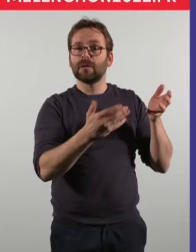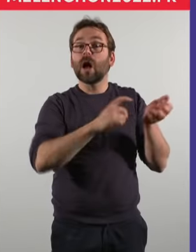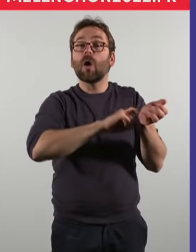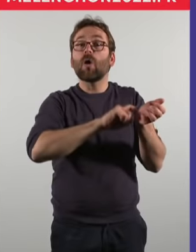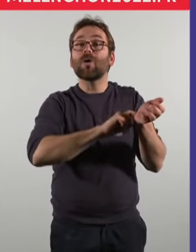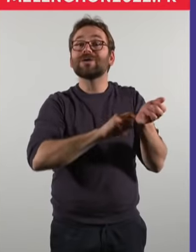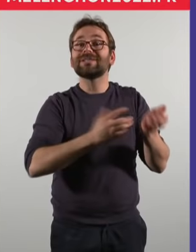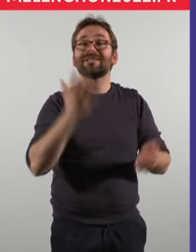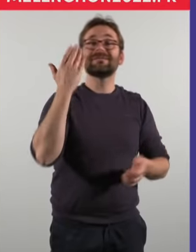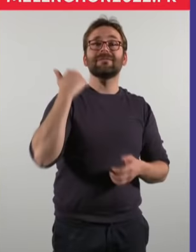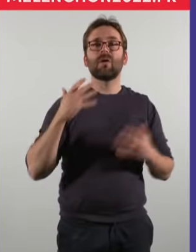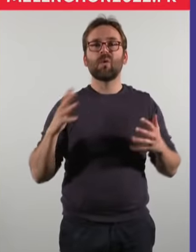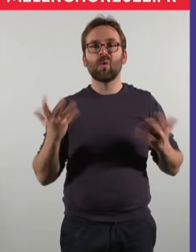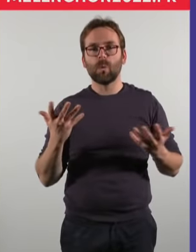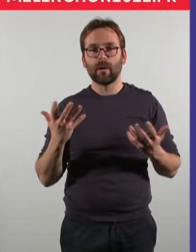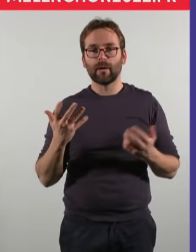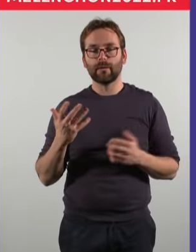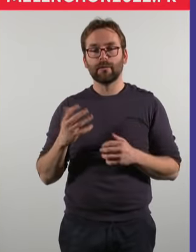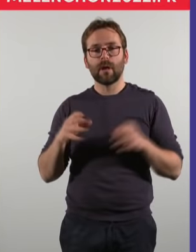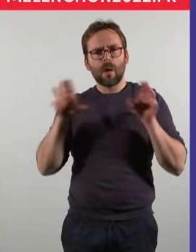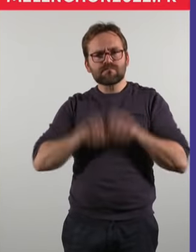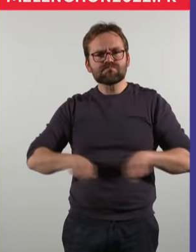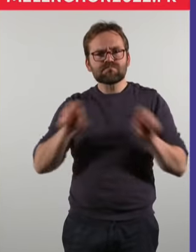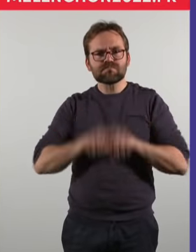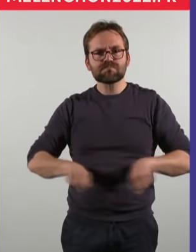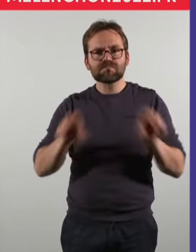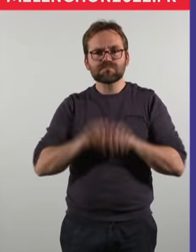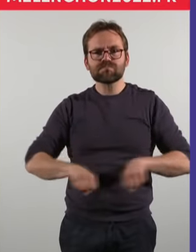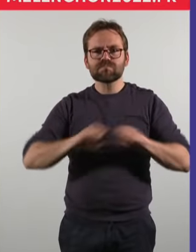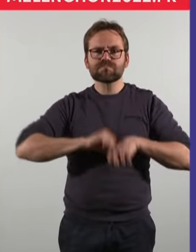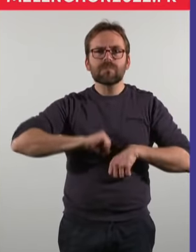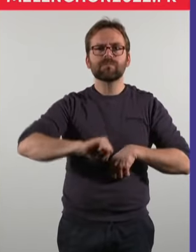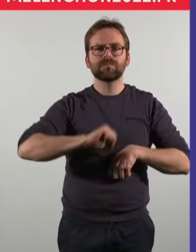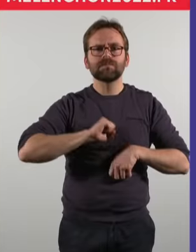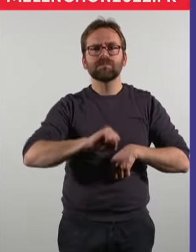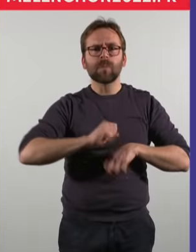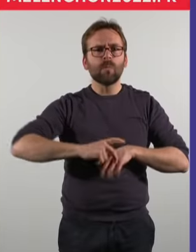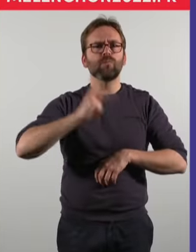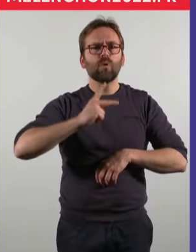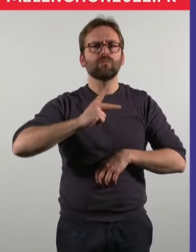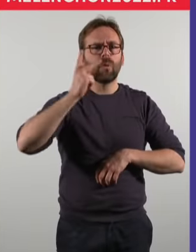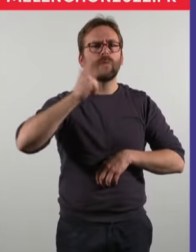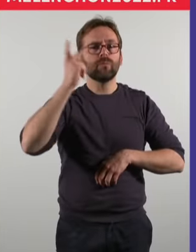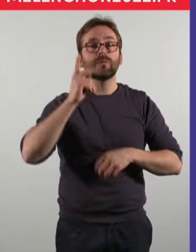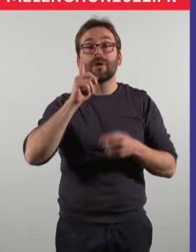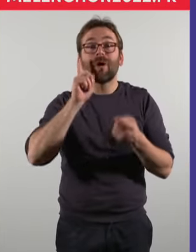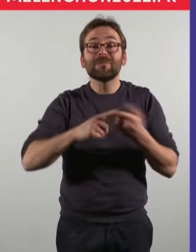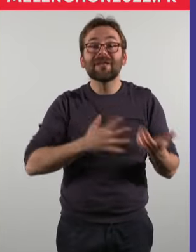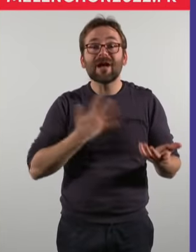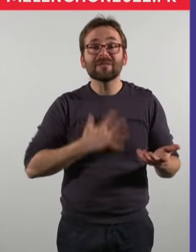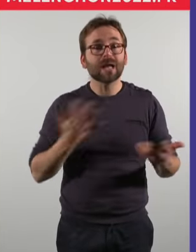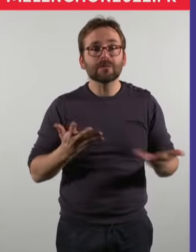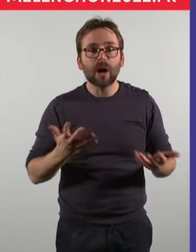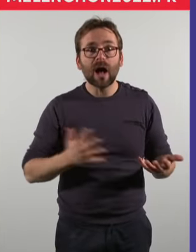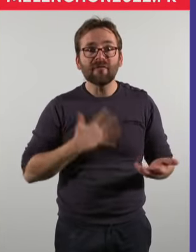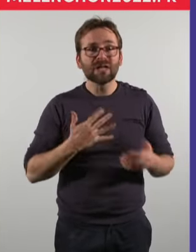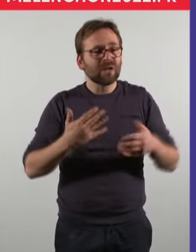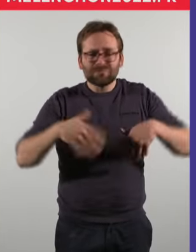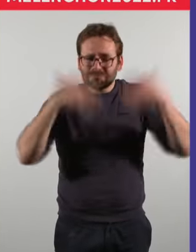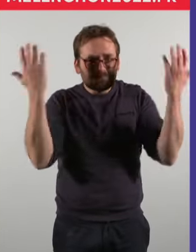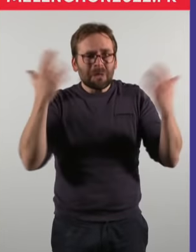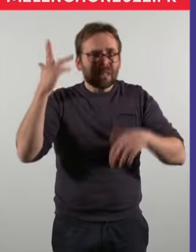d'autre origine qu'un productivisme aveuglé. Produire toujours plus, n'importe quoi, n'importe